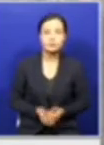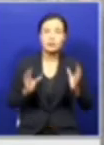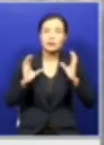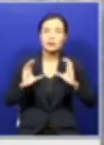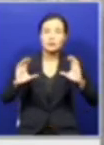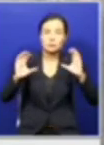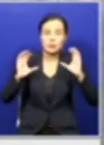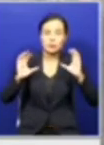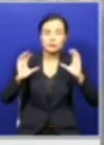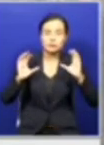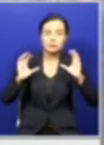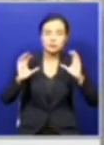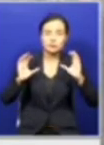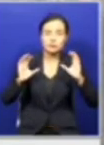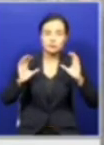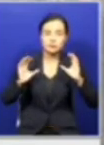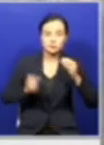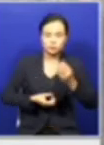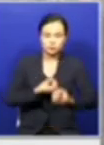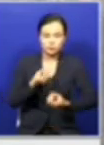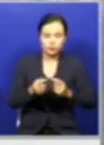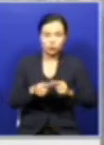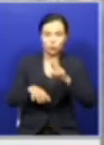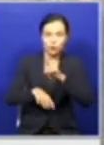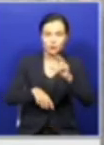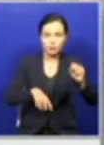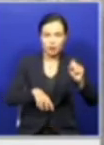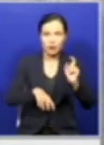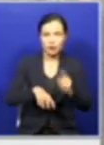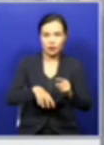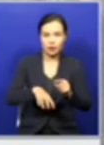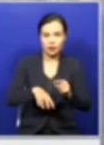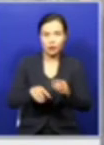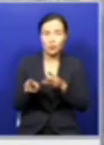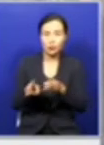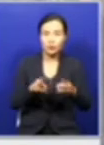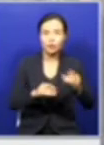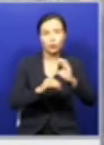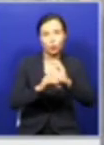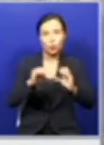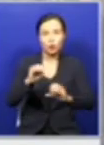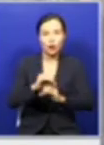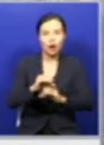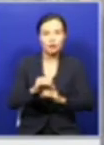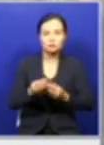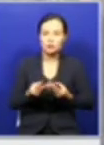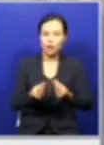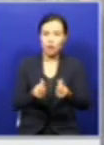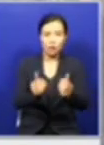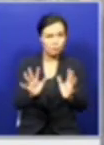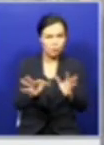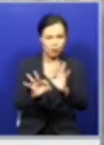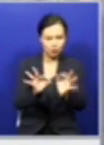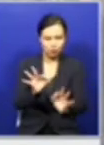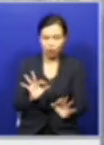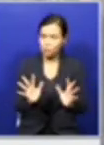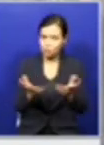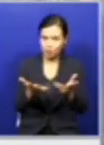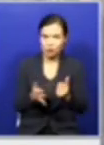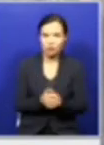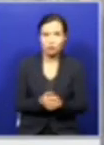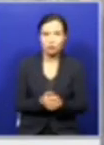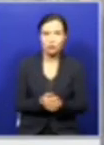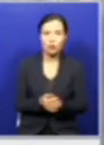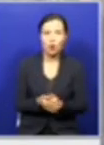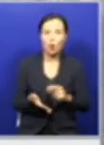าลนำเสนอให้สภาแห่งนี้ในรูปแบบของโครงการที่ไม่มีรายละเอียดมันจะซ้